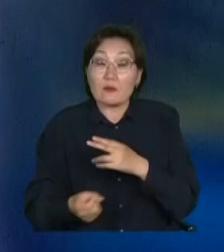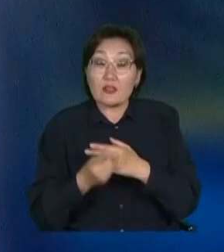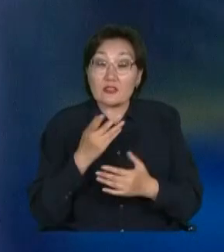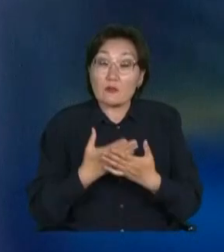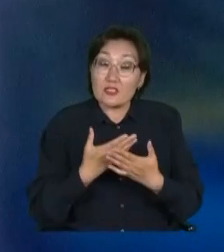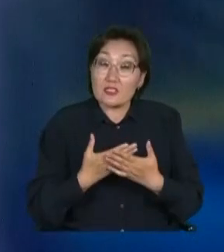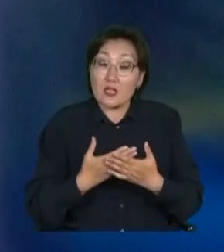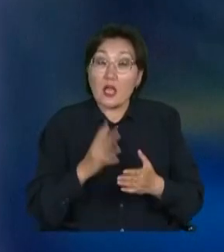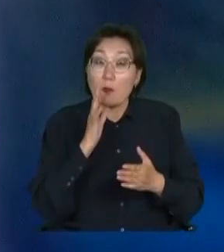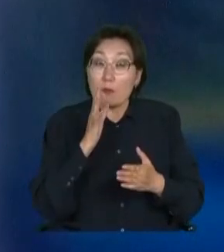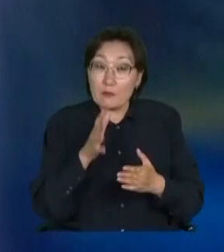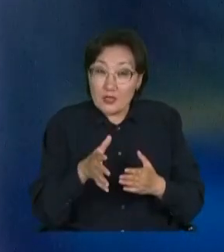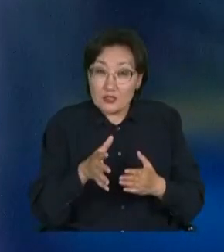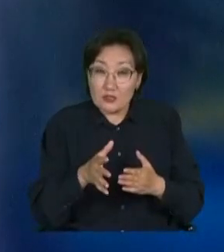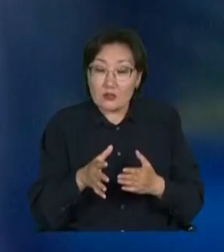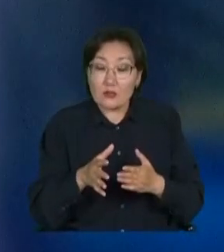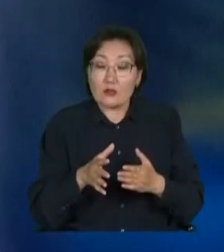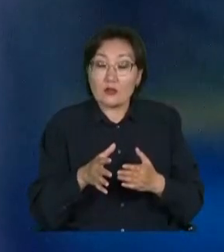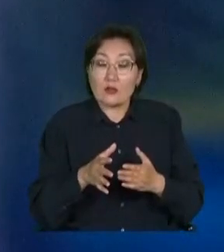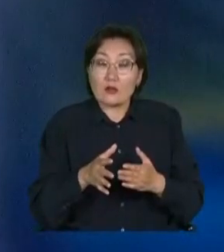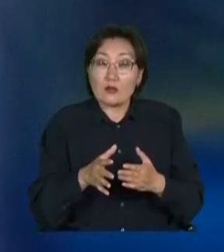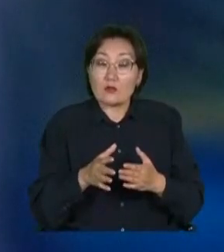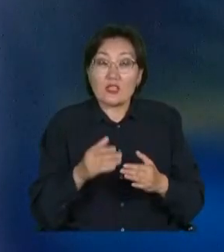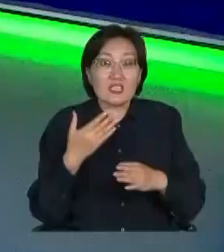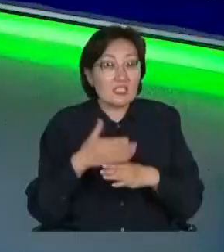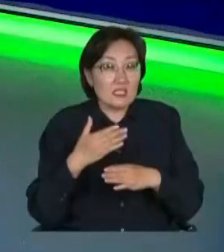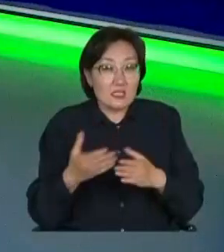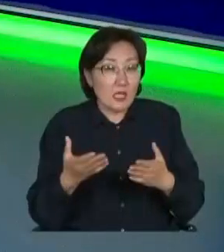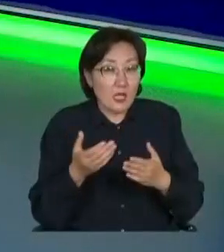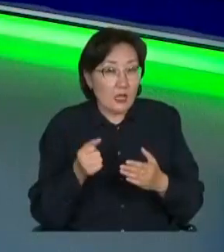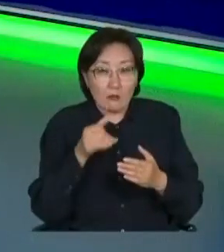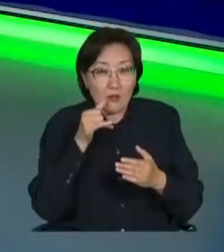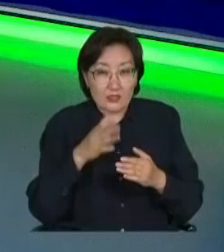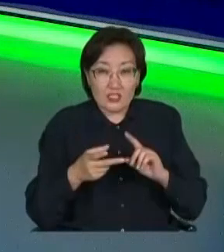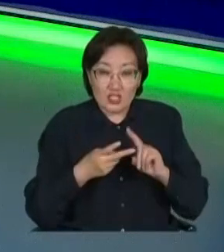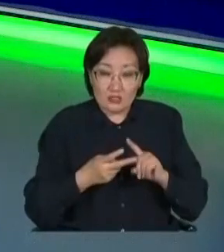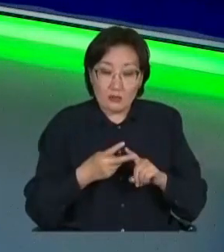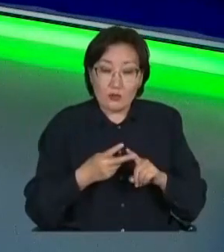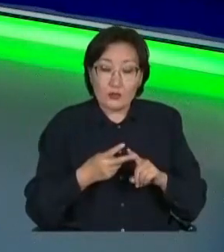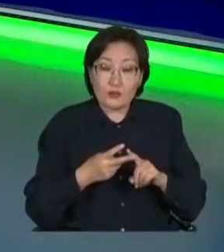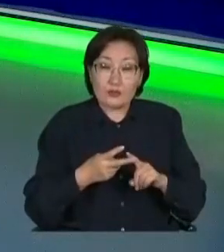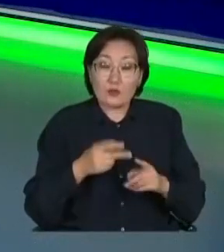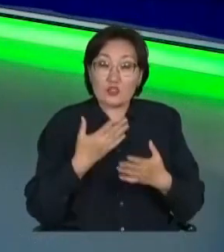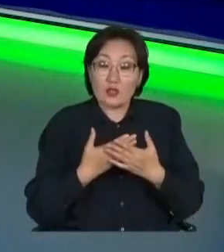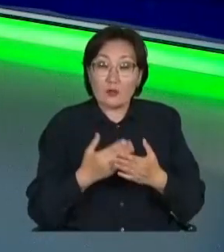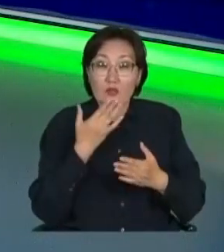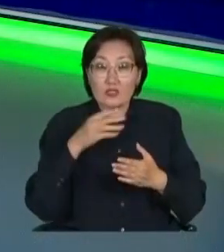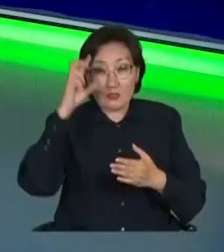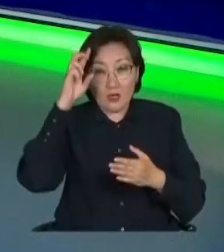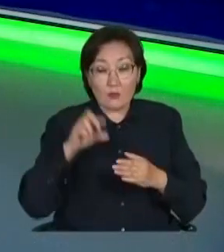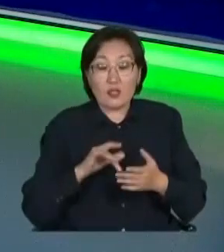Мәселен, ол 5 жыл 10 жыл мерзімге дейін мәселен ол кредит ала алмайды. Біріншіден, екіншіден ол мысалы жаңа шетелге шығу